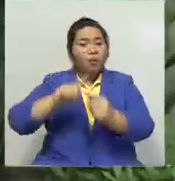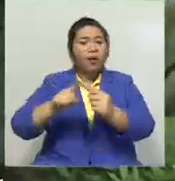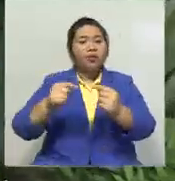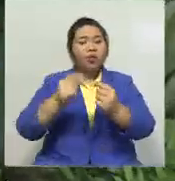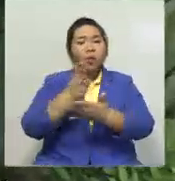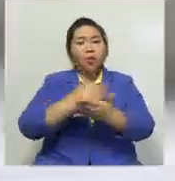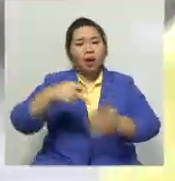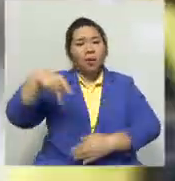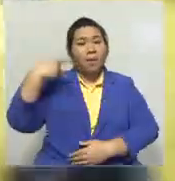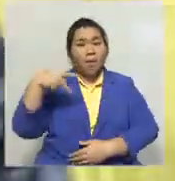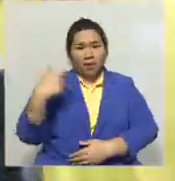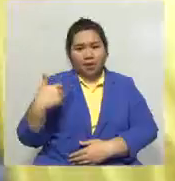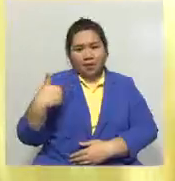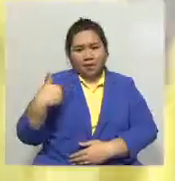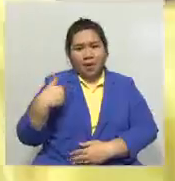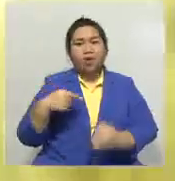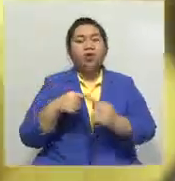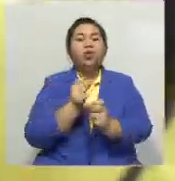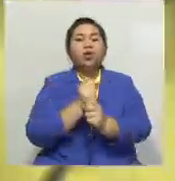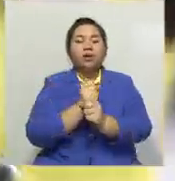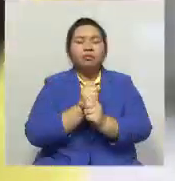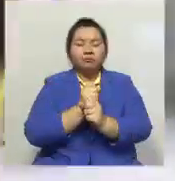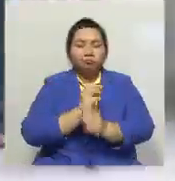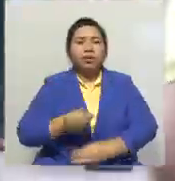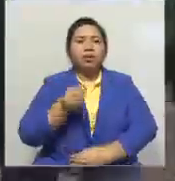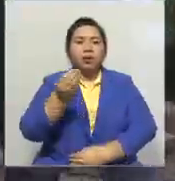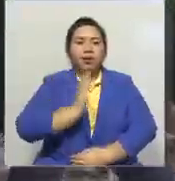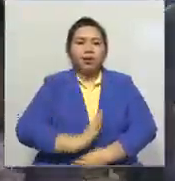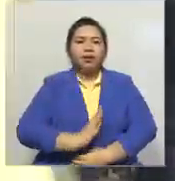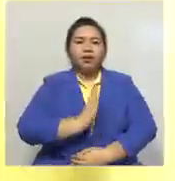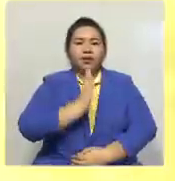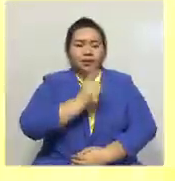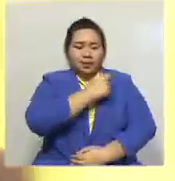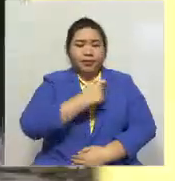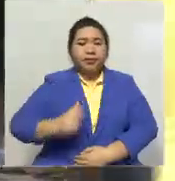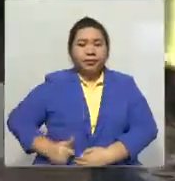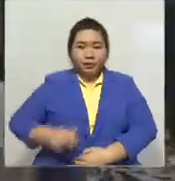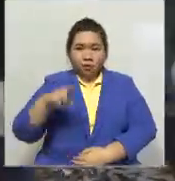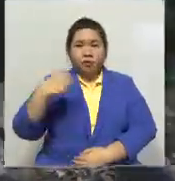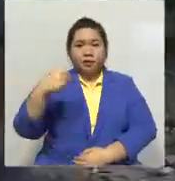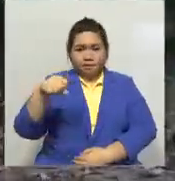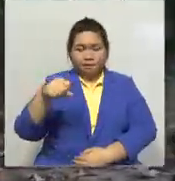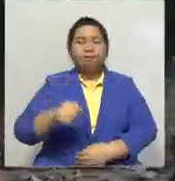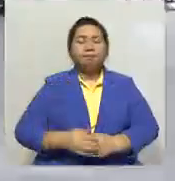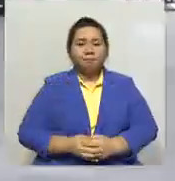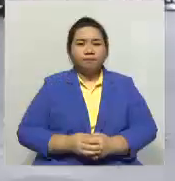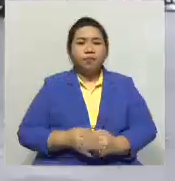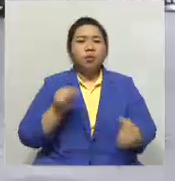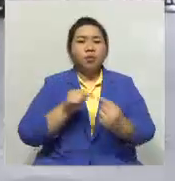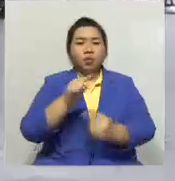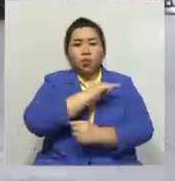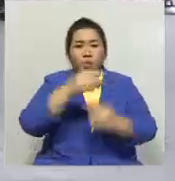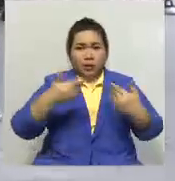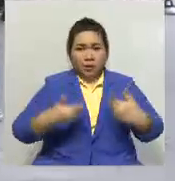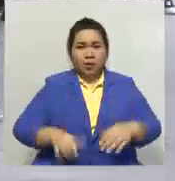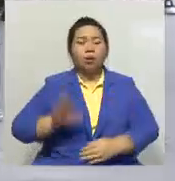างพลัดกรุงเทพมหานครเฉลิมพระเกียรติสมเด็จพระเจ้าอยู่หัวมหาวชิราลงกรณ์บดินทรเทพยวรังกูลเนื่องในวันเฉลิม